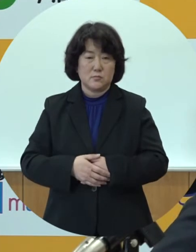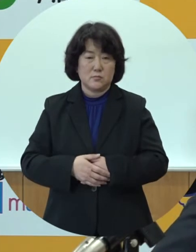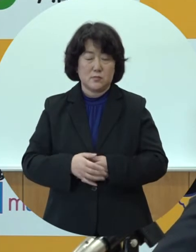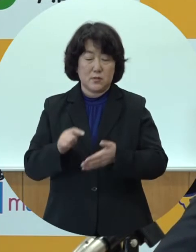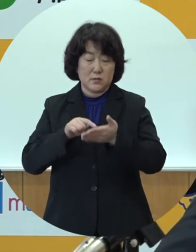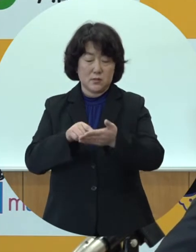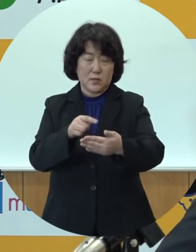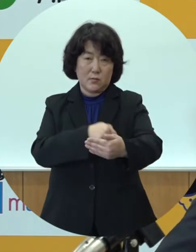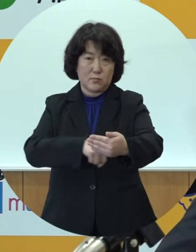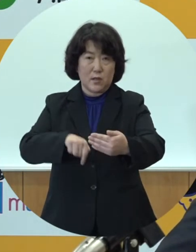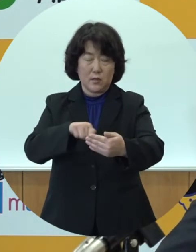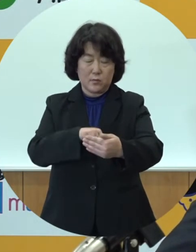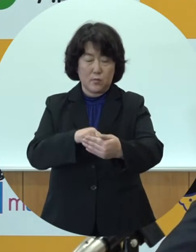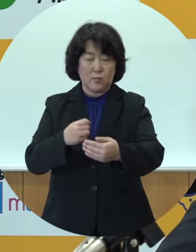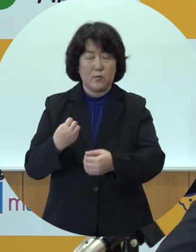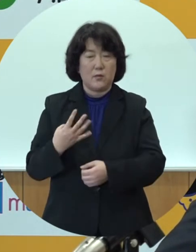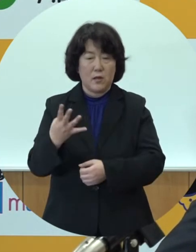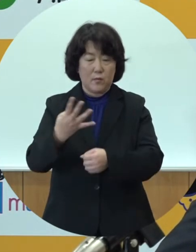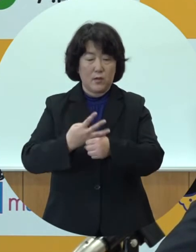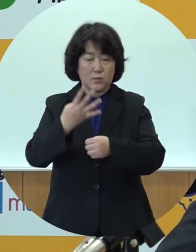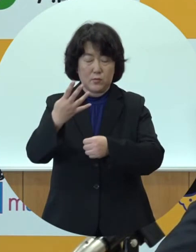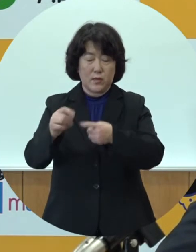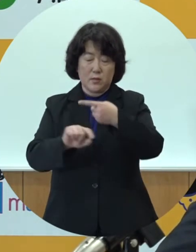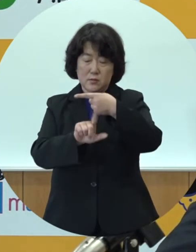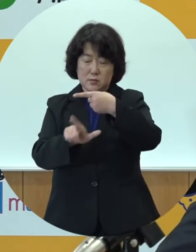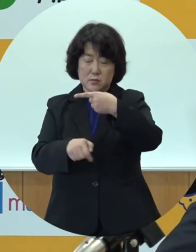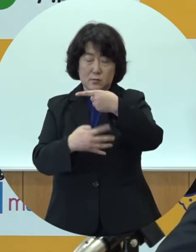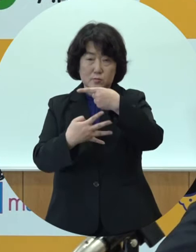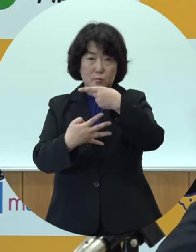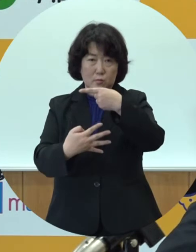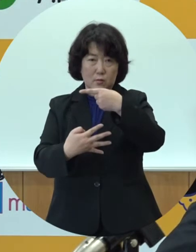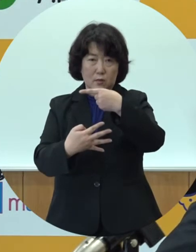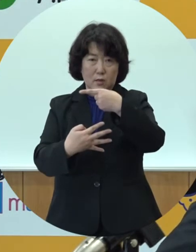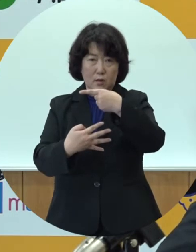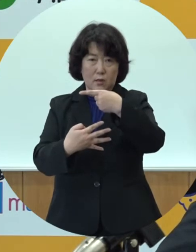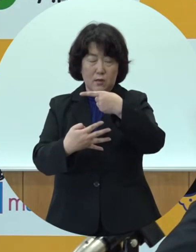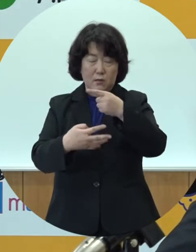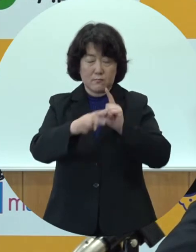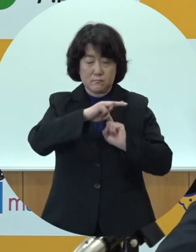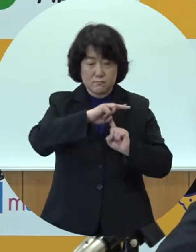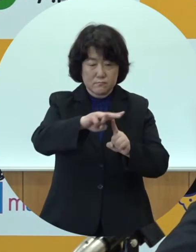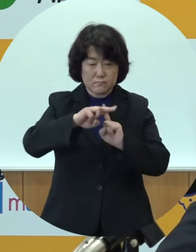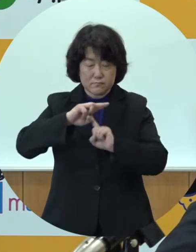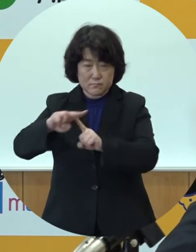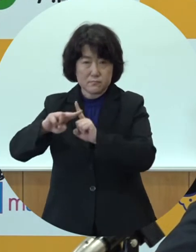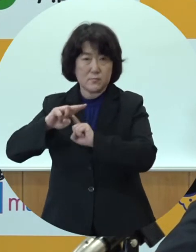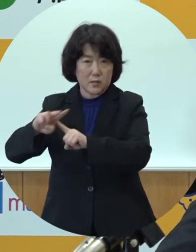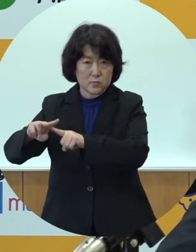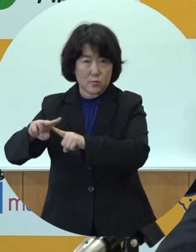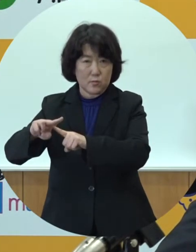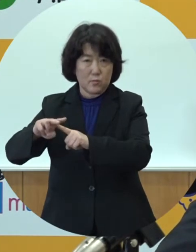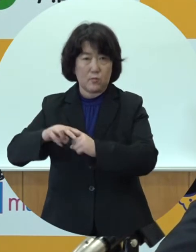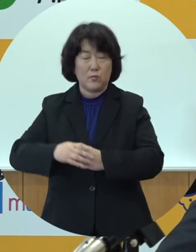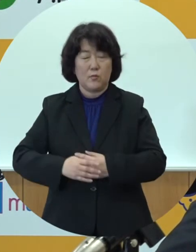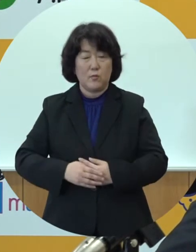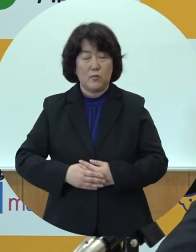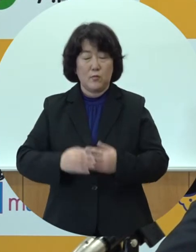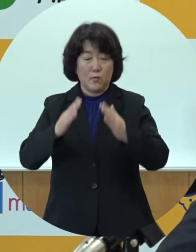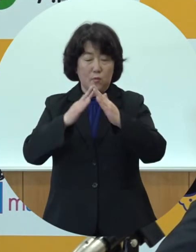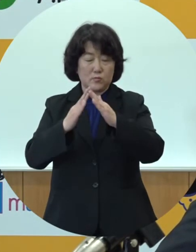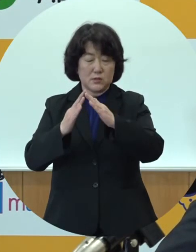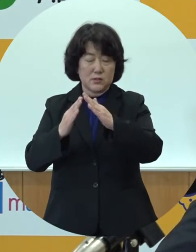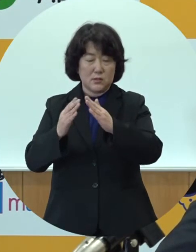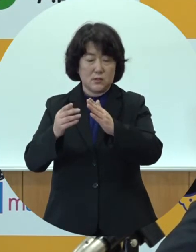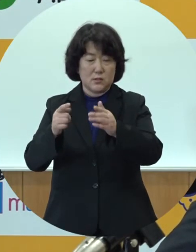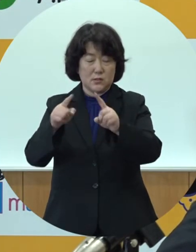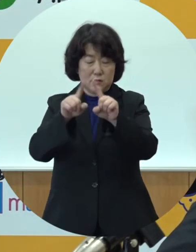を令和4年1月4日に発送させていただきますので、お手元に届きまし